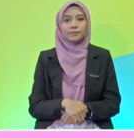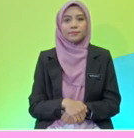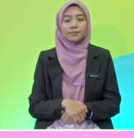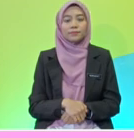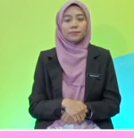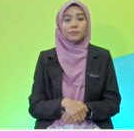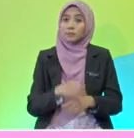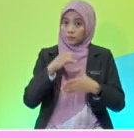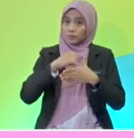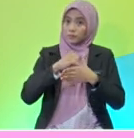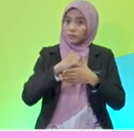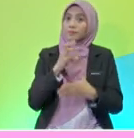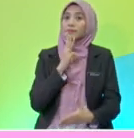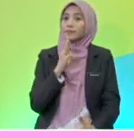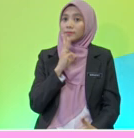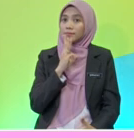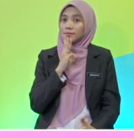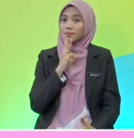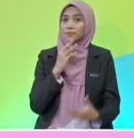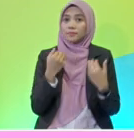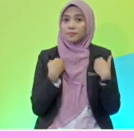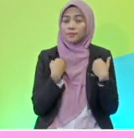dari 25 liter